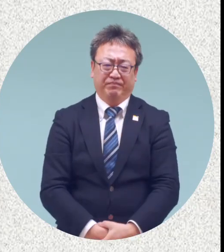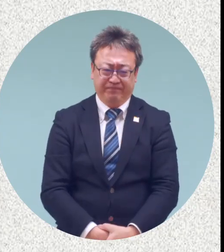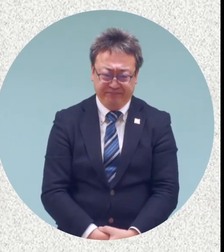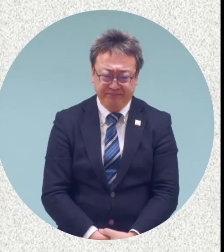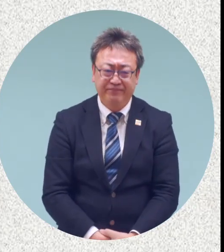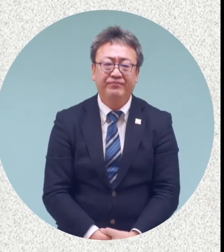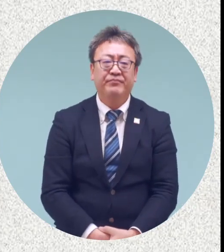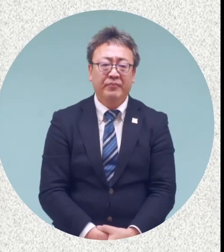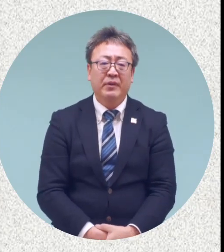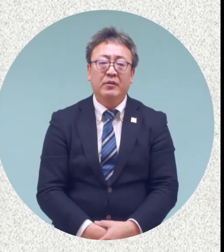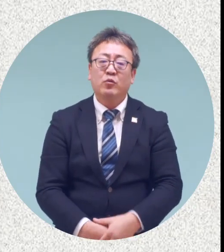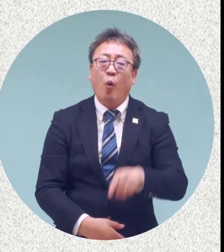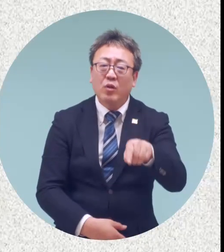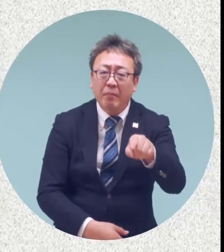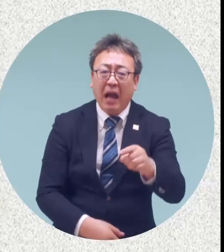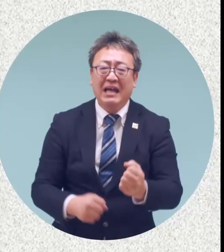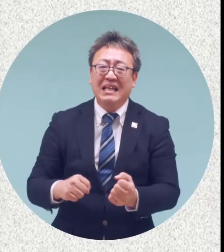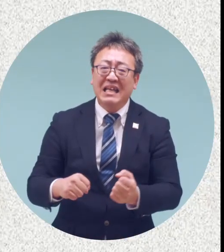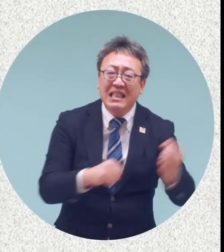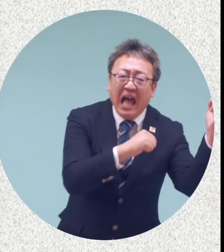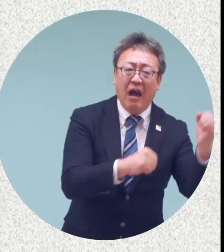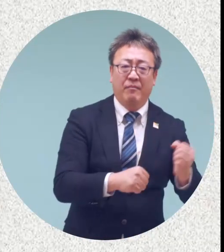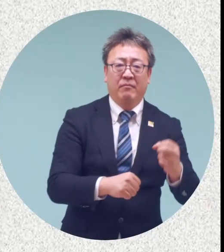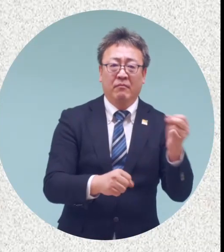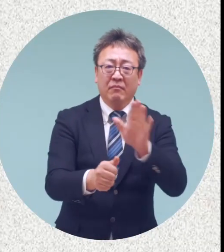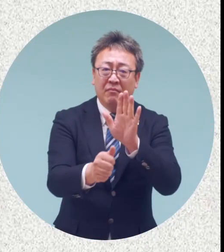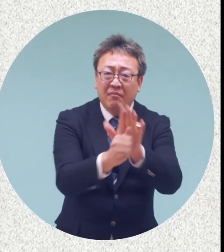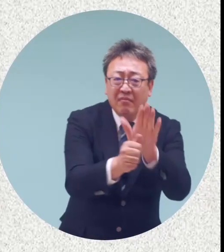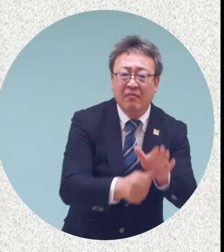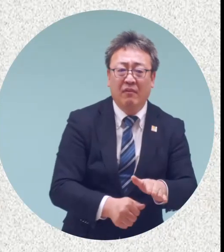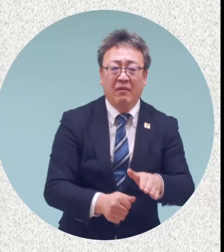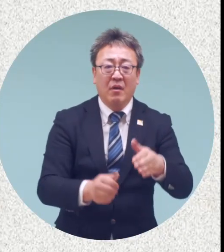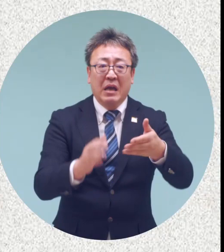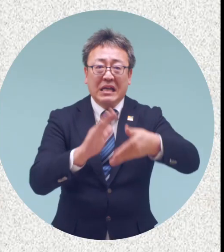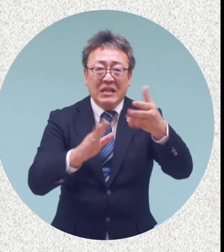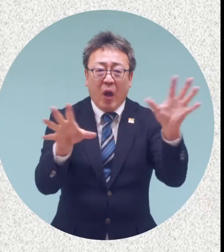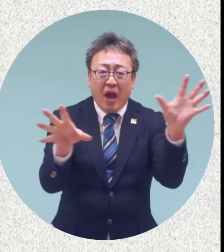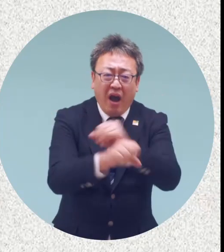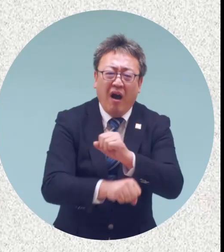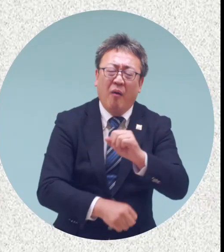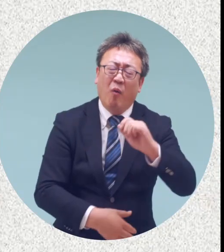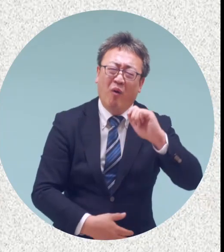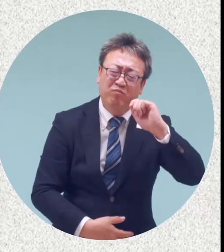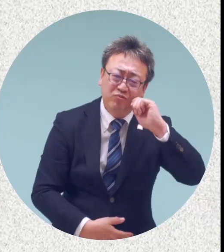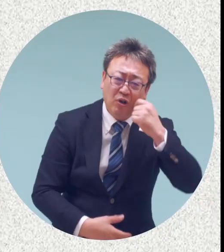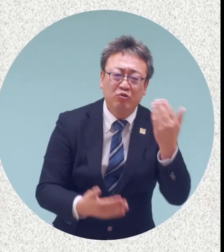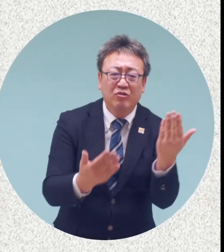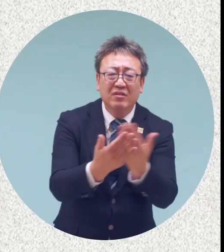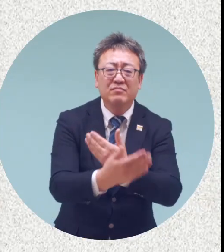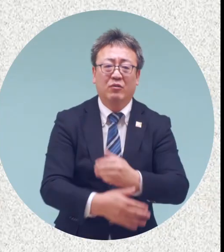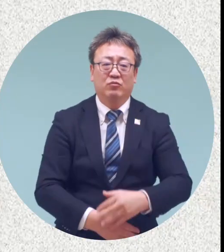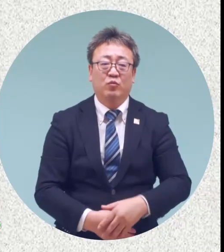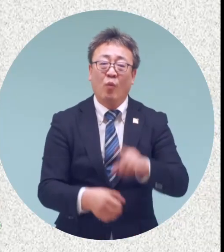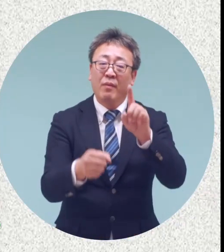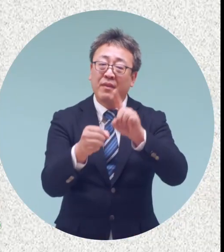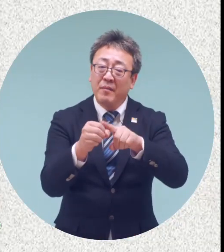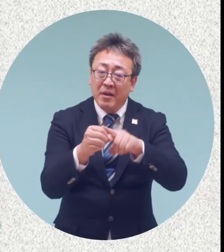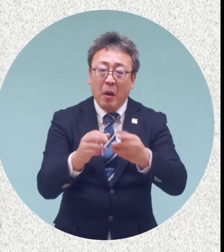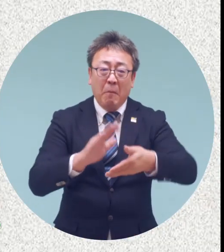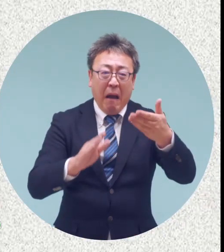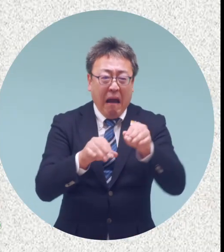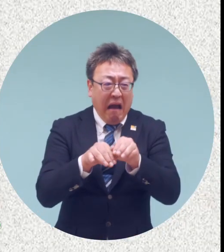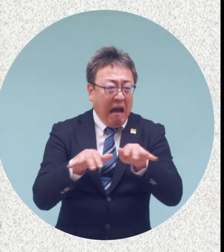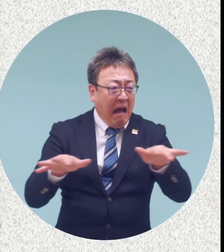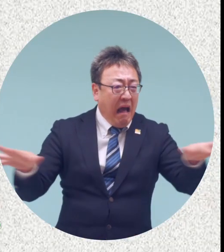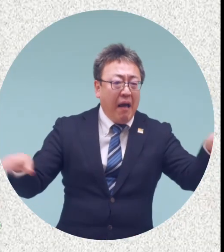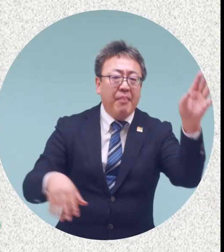ます。そうなれば避難すること、救助すること、消火することも難しくなります。その